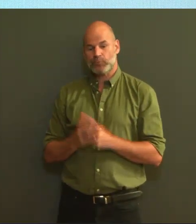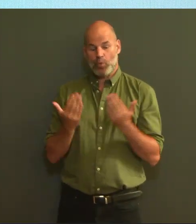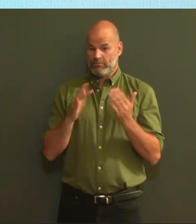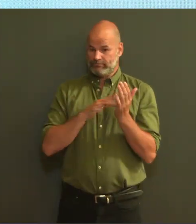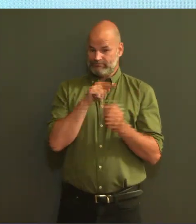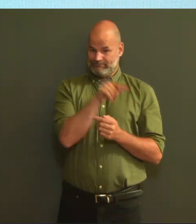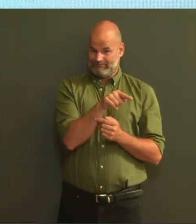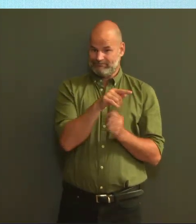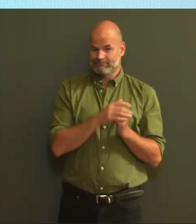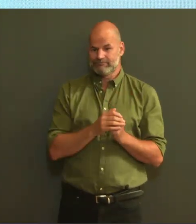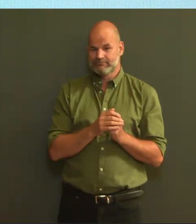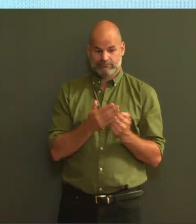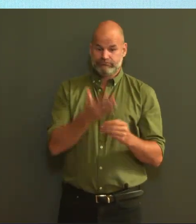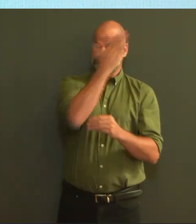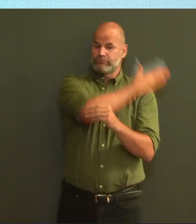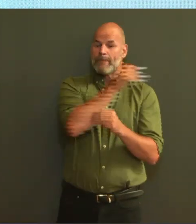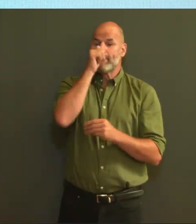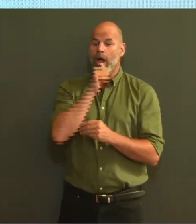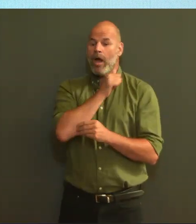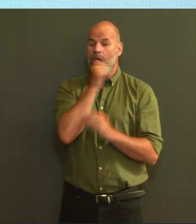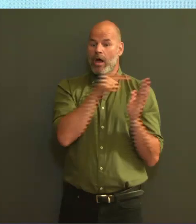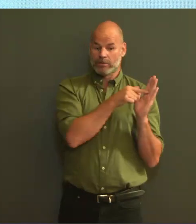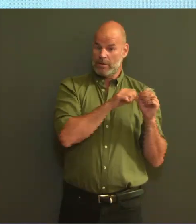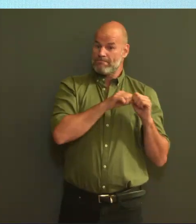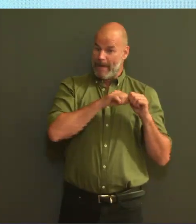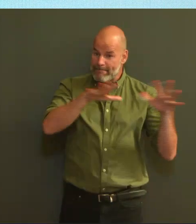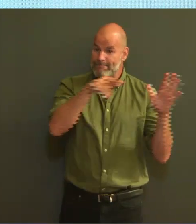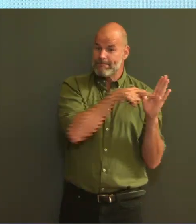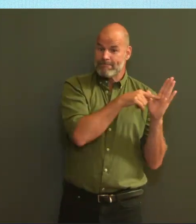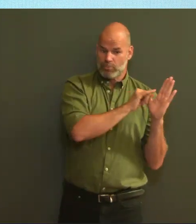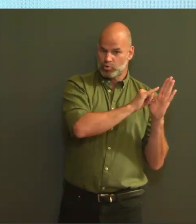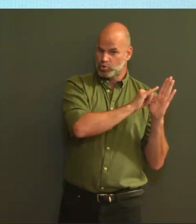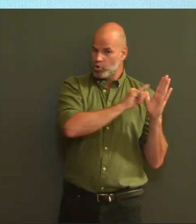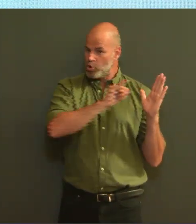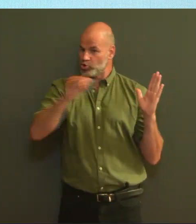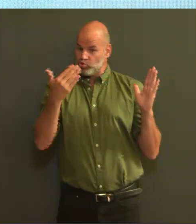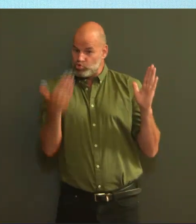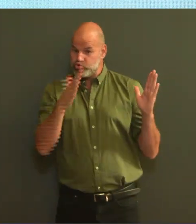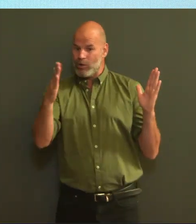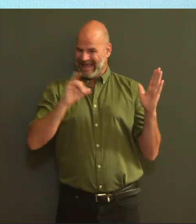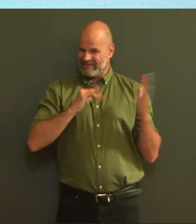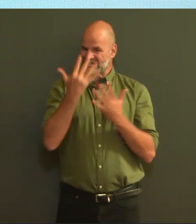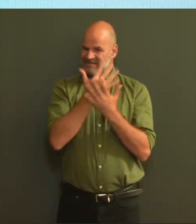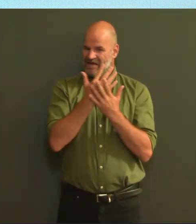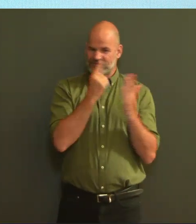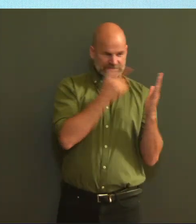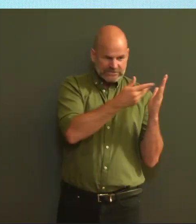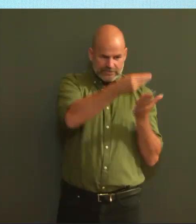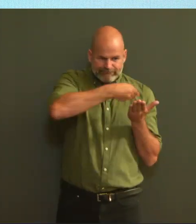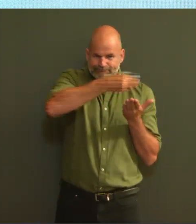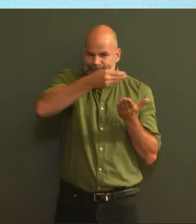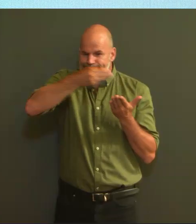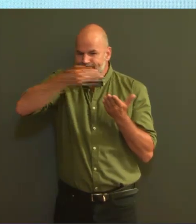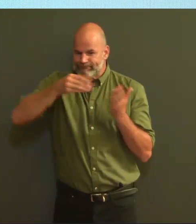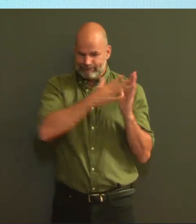epidemie. Het is ook zo dat het moment waarop de mensen hun diagnose krijgen niet veel verschilt van het moment waarbij ze